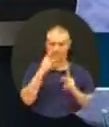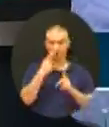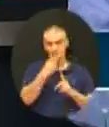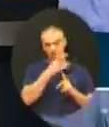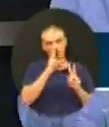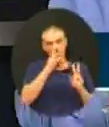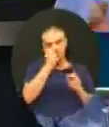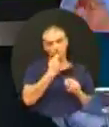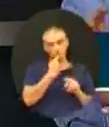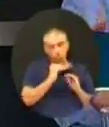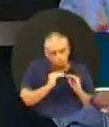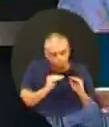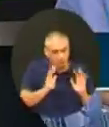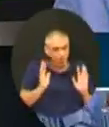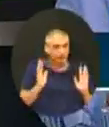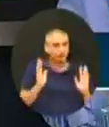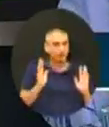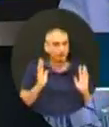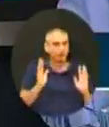בשקט ובלחש.